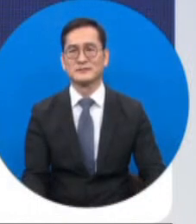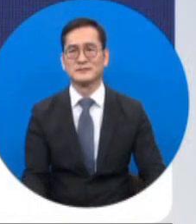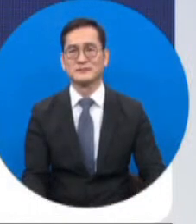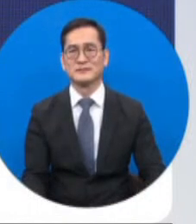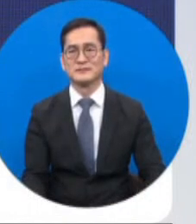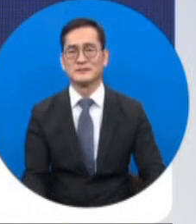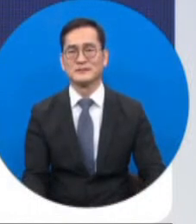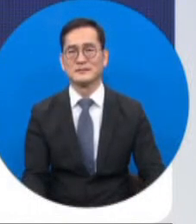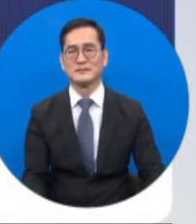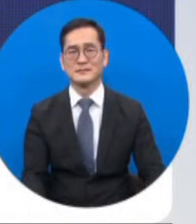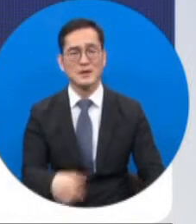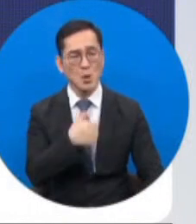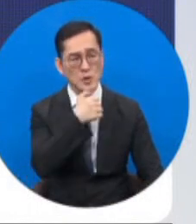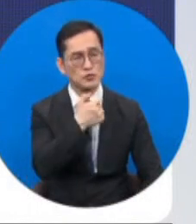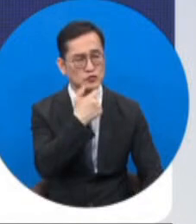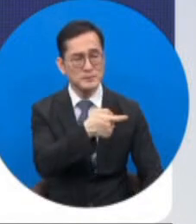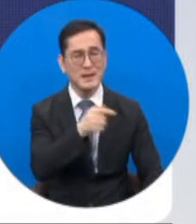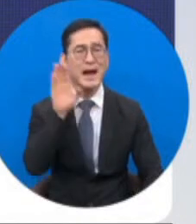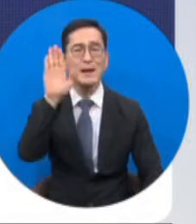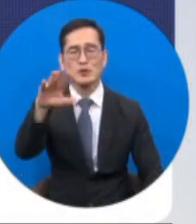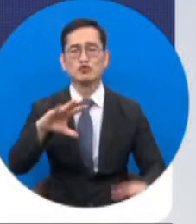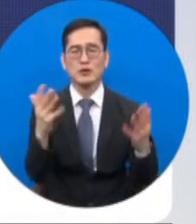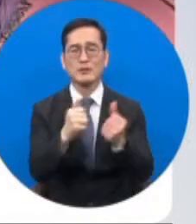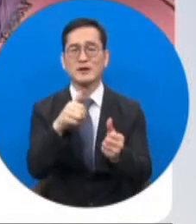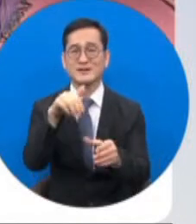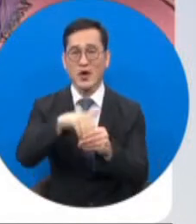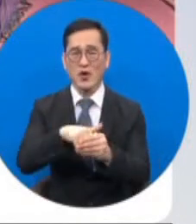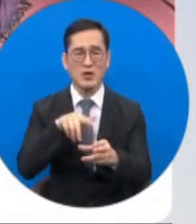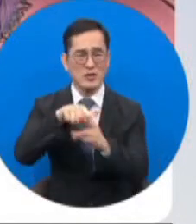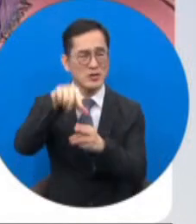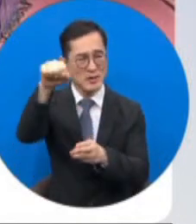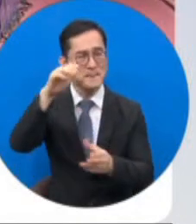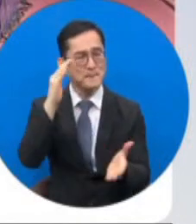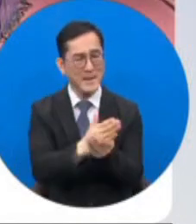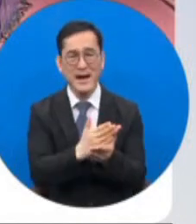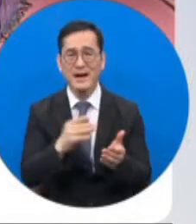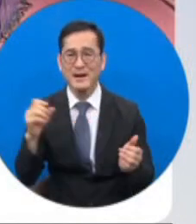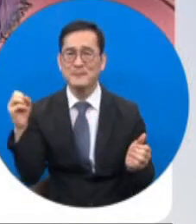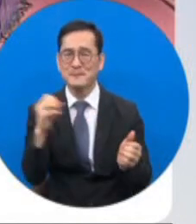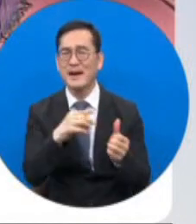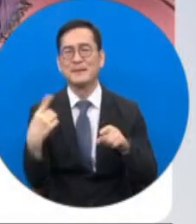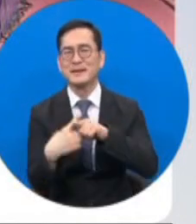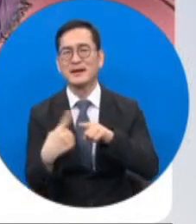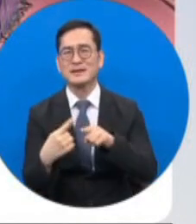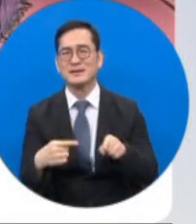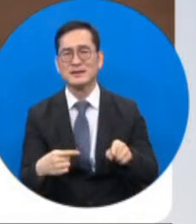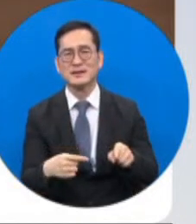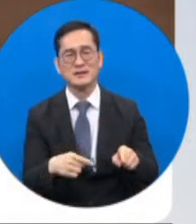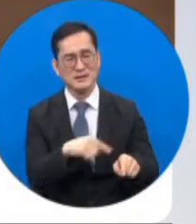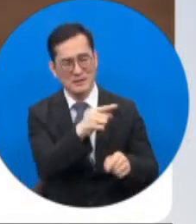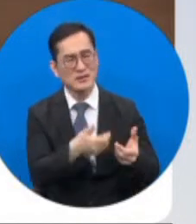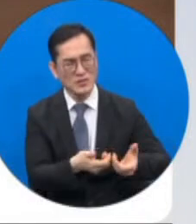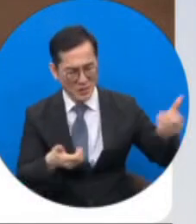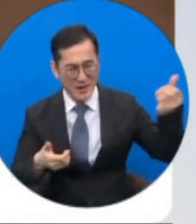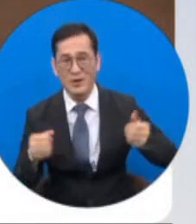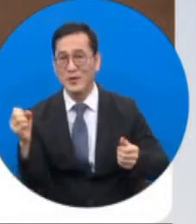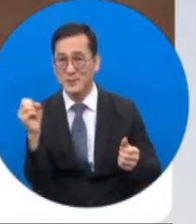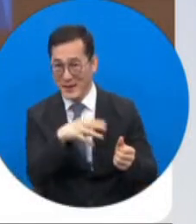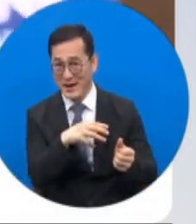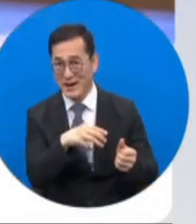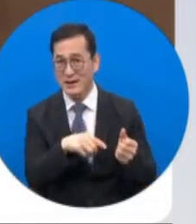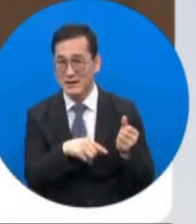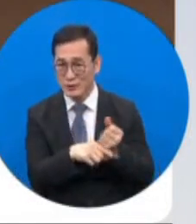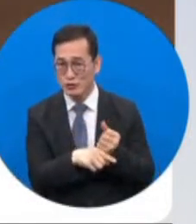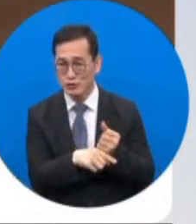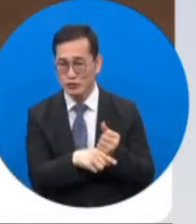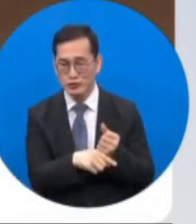그 대상자들이 받아들일까? 이 개혁은 진안하고 치열한 싸움이 아니고서는 단순히 선언적 의미로는 관철될 수 없는